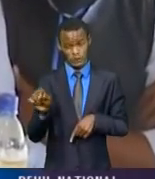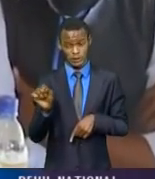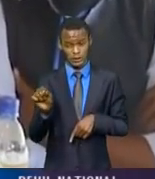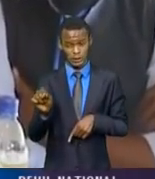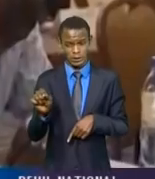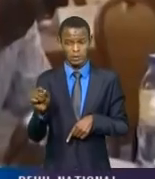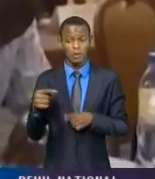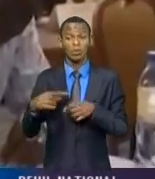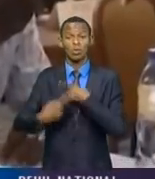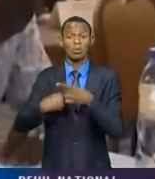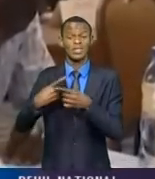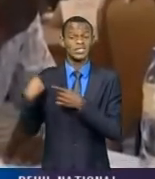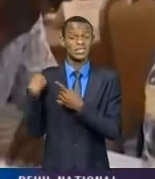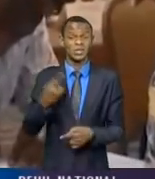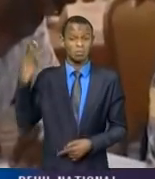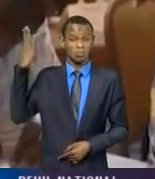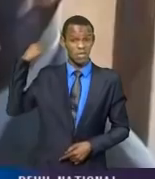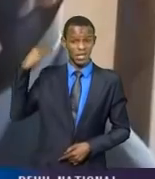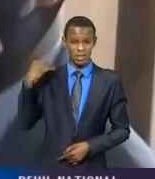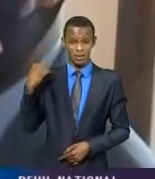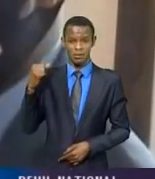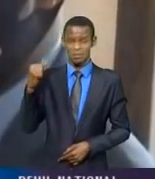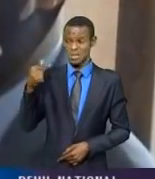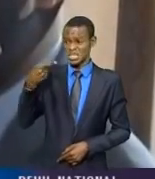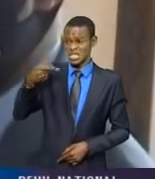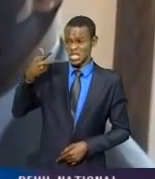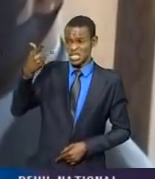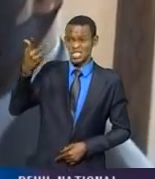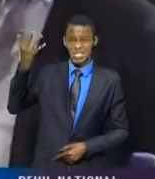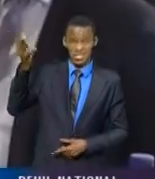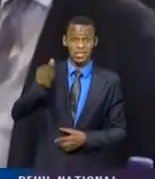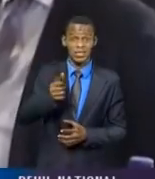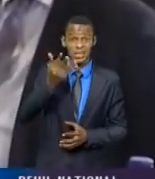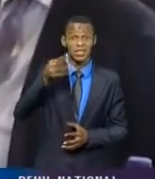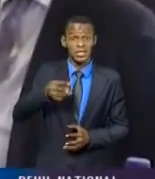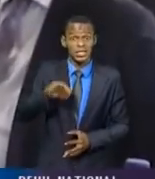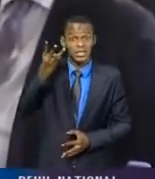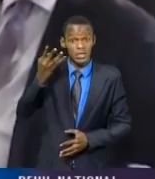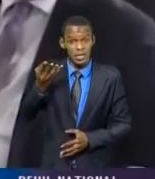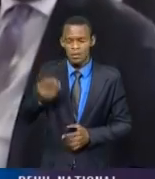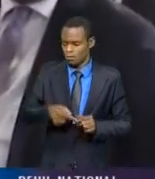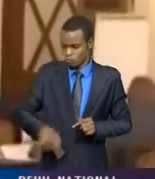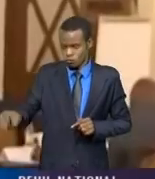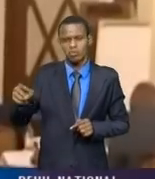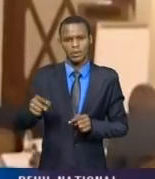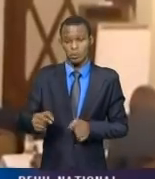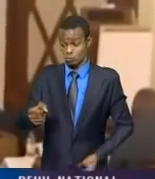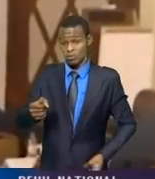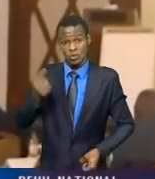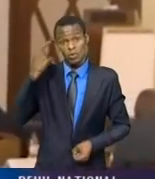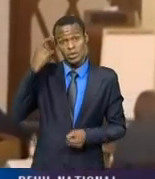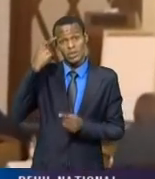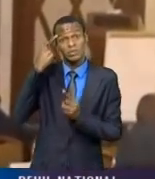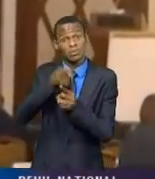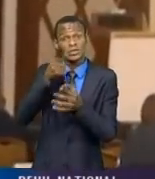dans les cas de différents projets qui seront développés dans la perspective des arts et dynamiser l'agriculture la république